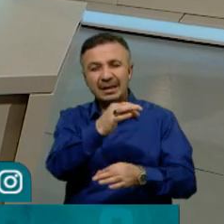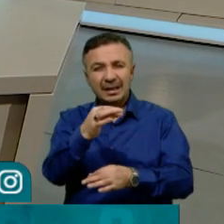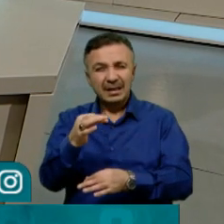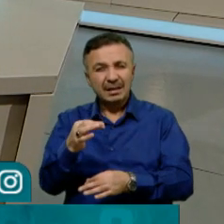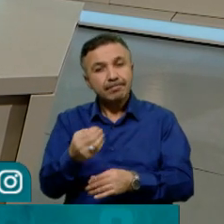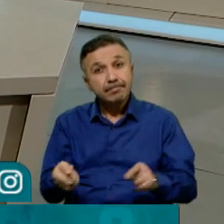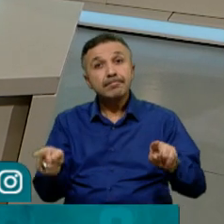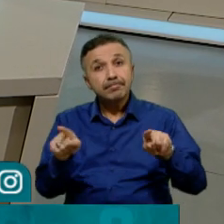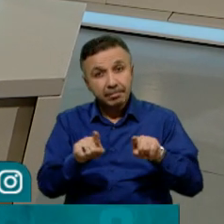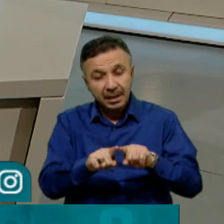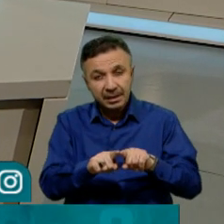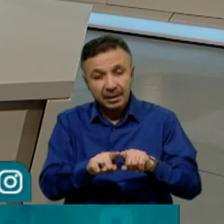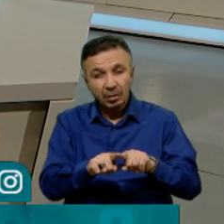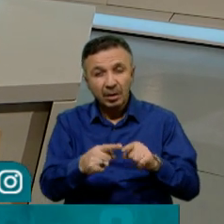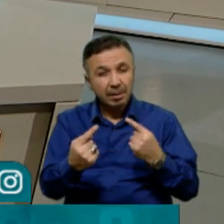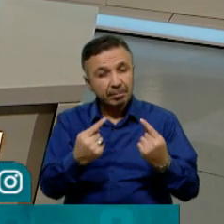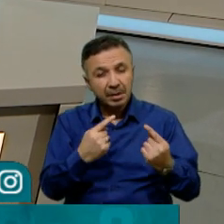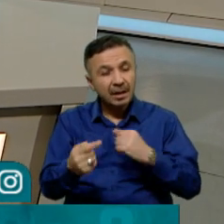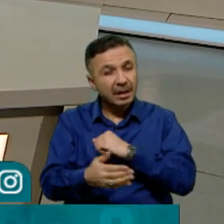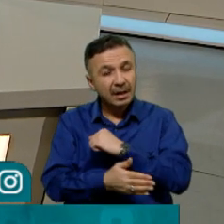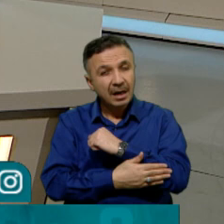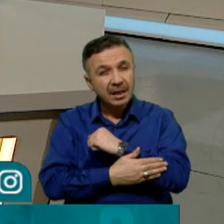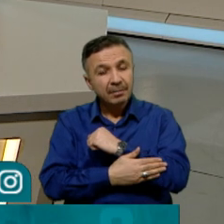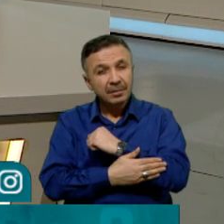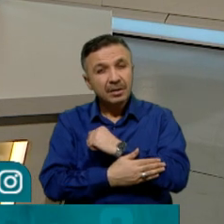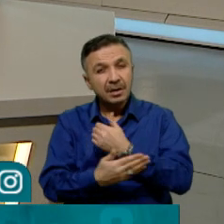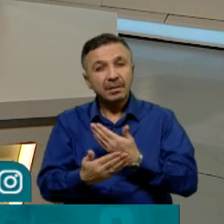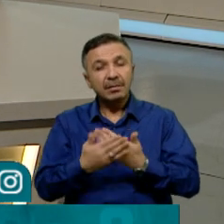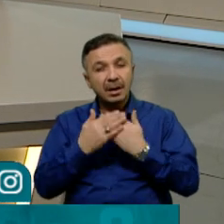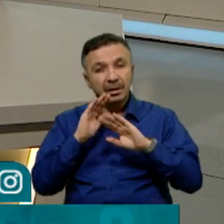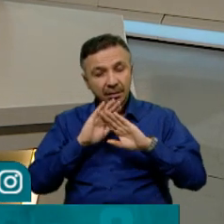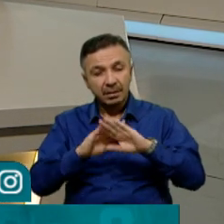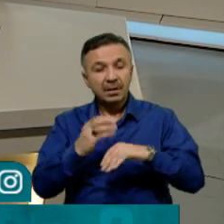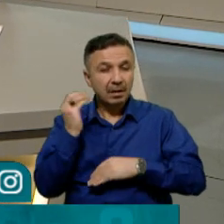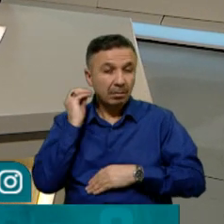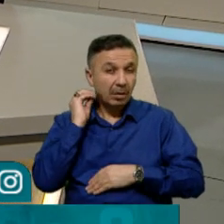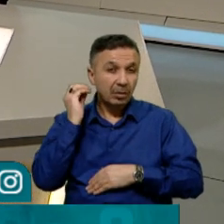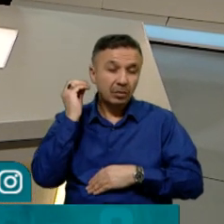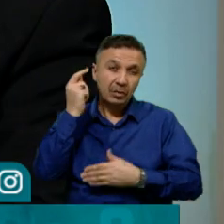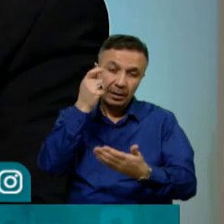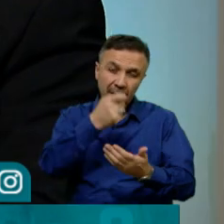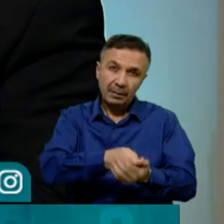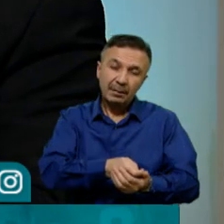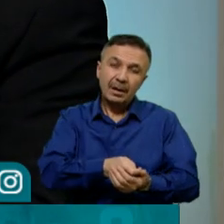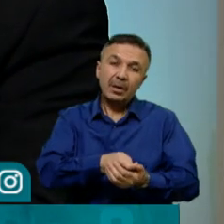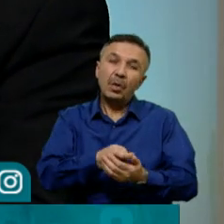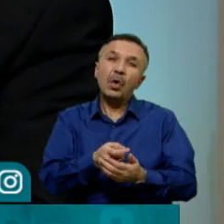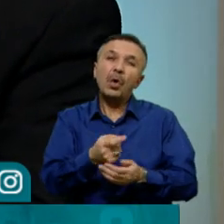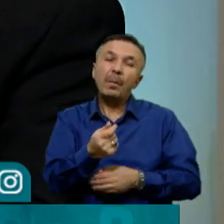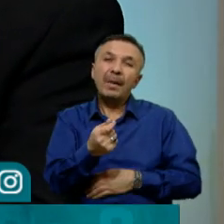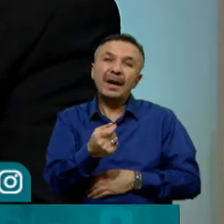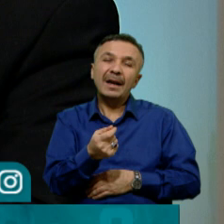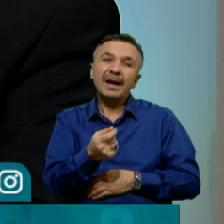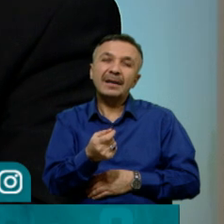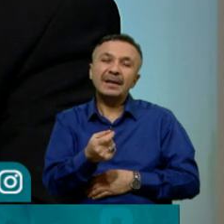getirirler o insanlar birbirlerine yardımda bulunur yani para verirler borç verirler ve o paralar